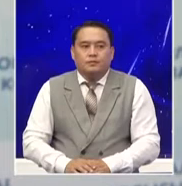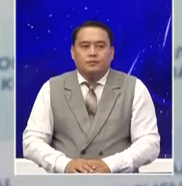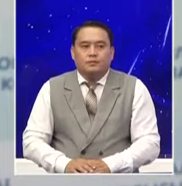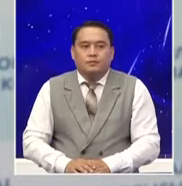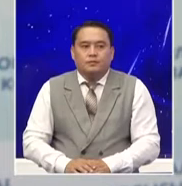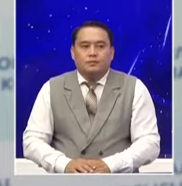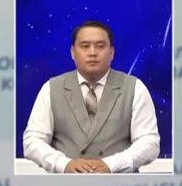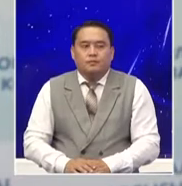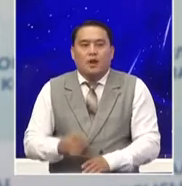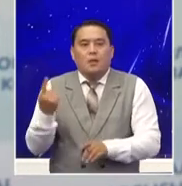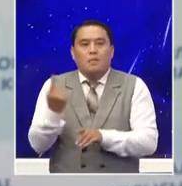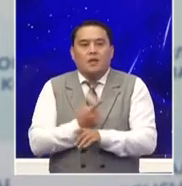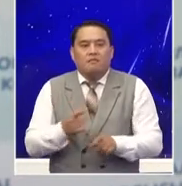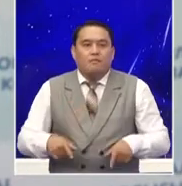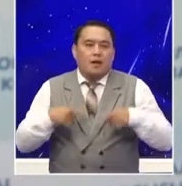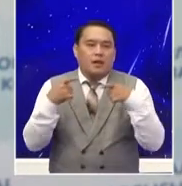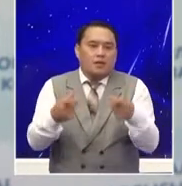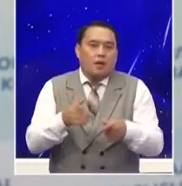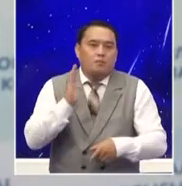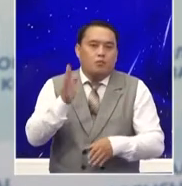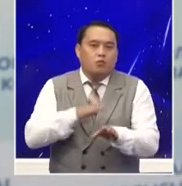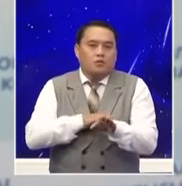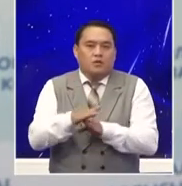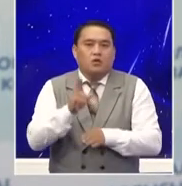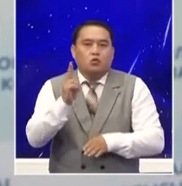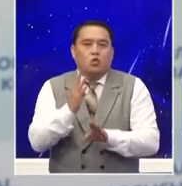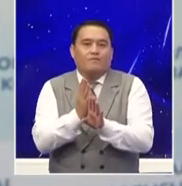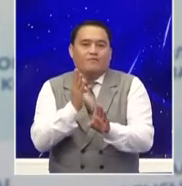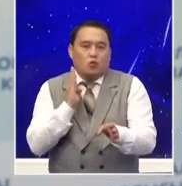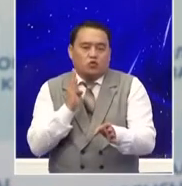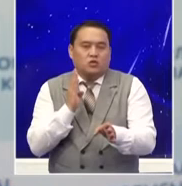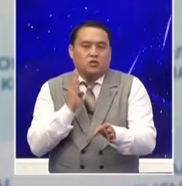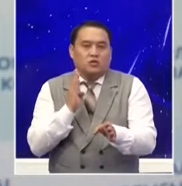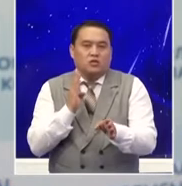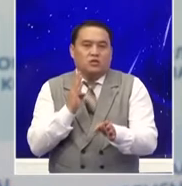Для первого этапа будем реализовывать это жилье, кто стоит в очереди с